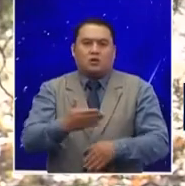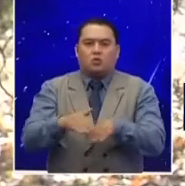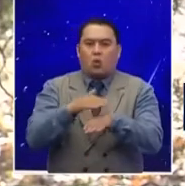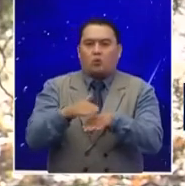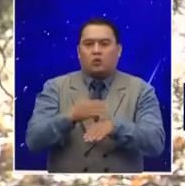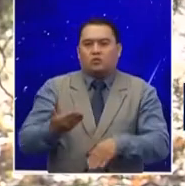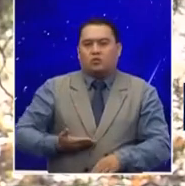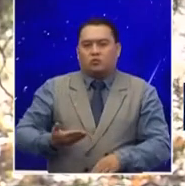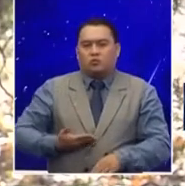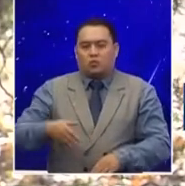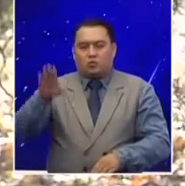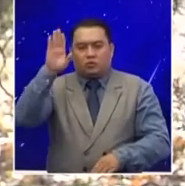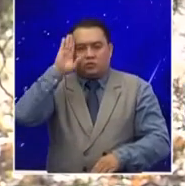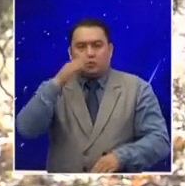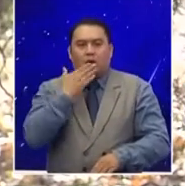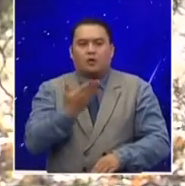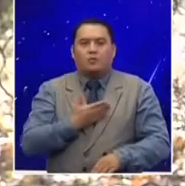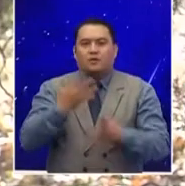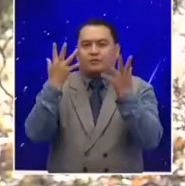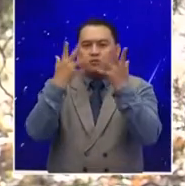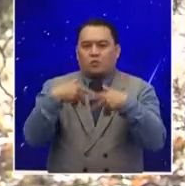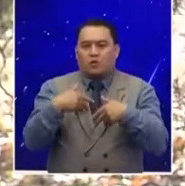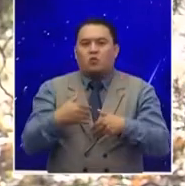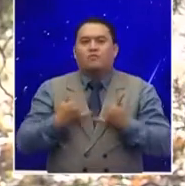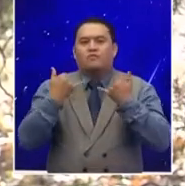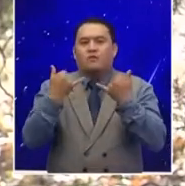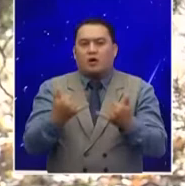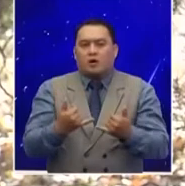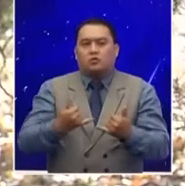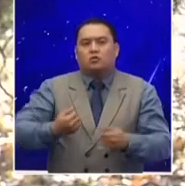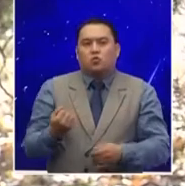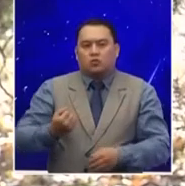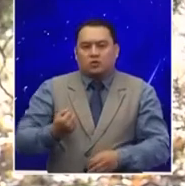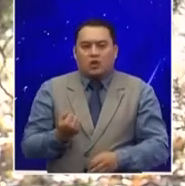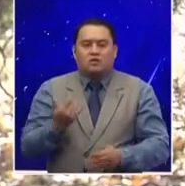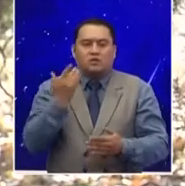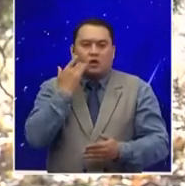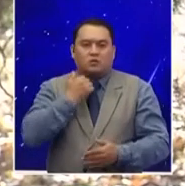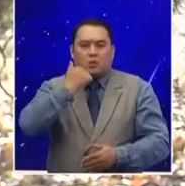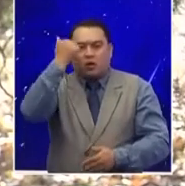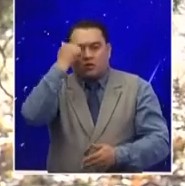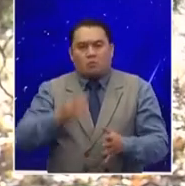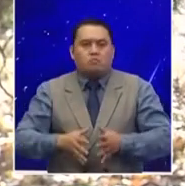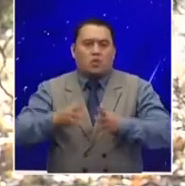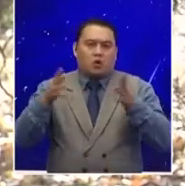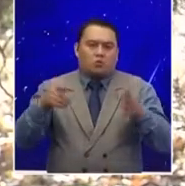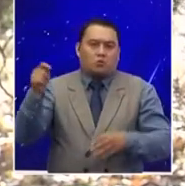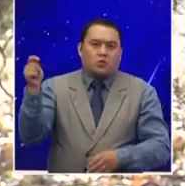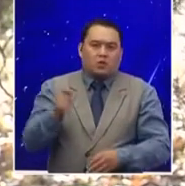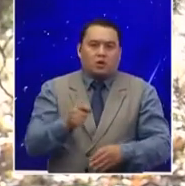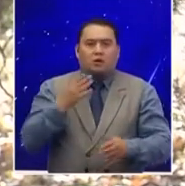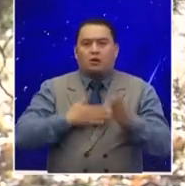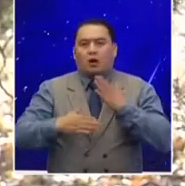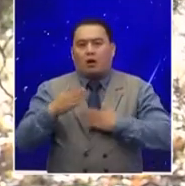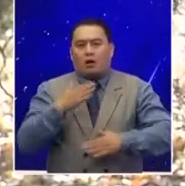юморным мужчиной, которого я когда-то полюбила. Его по сей день уважают и чтят его коллеги и друзья. Спасибо всем большое за то, что пришли разделить